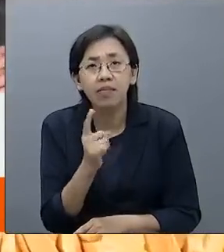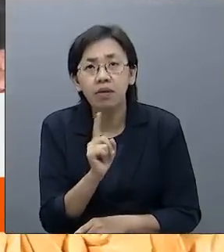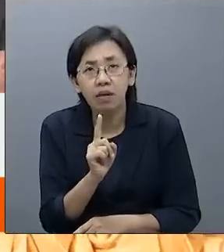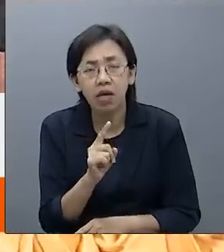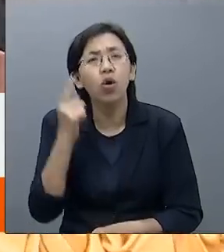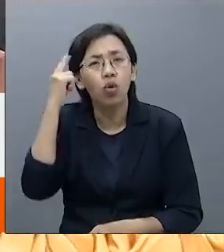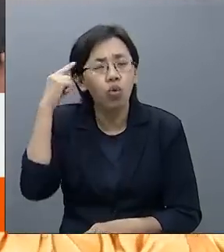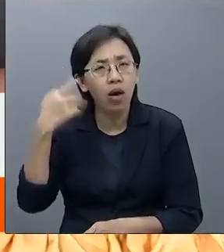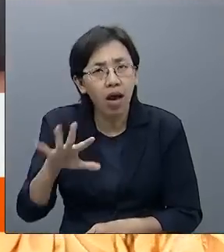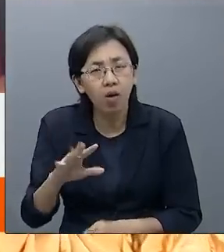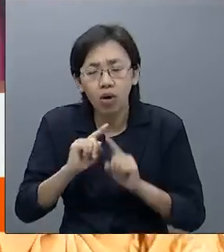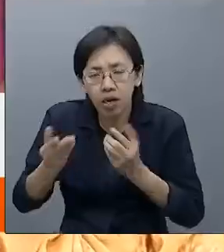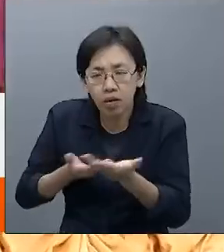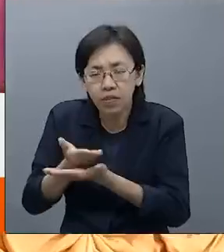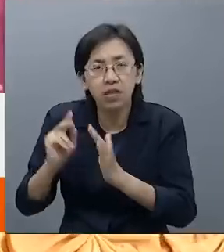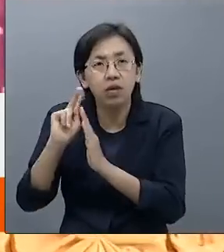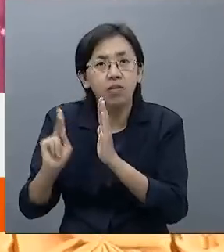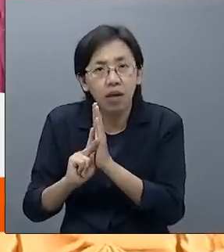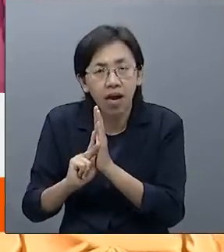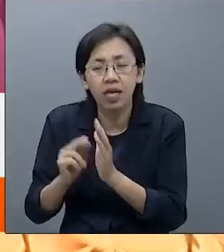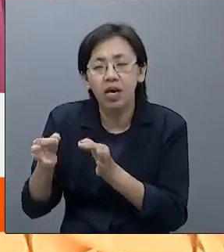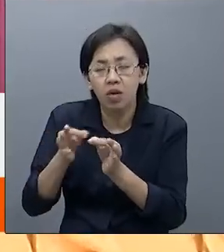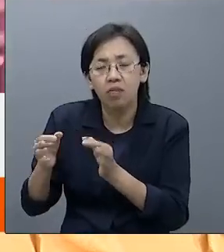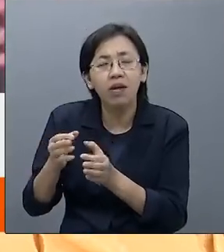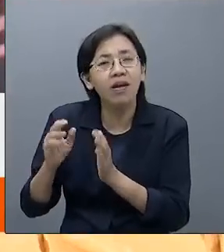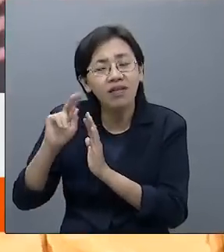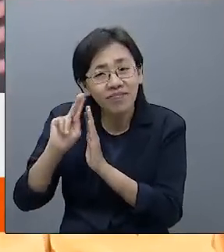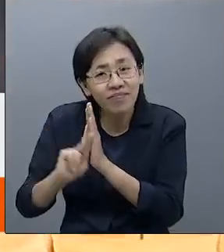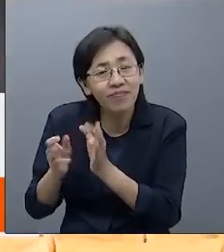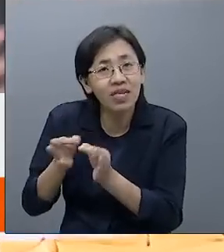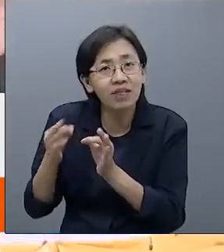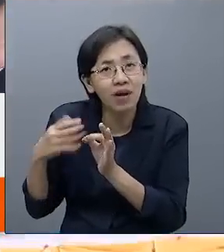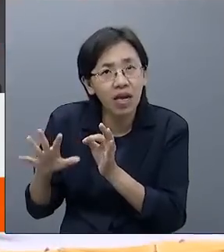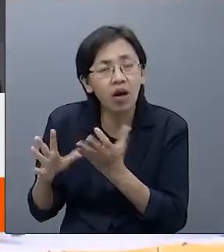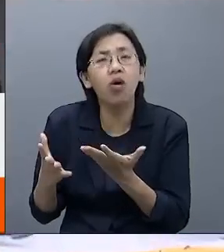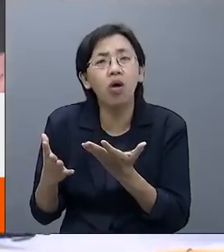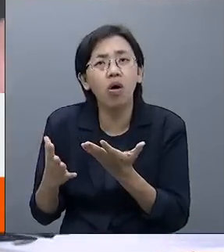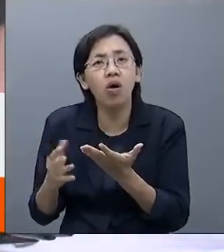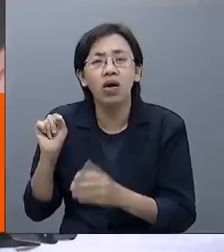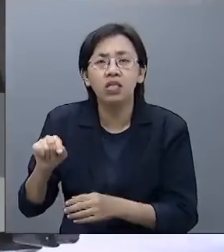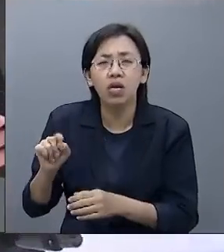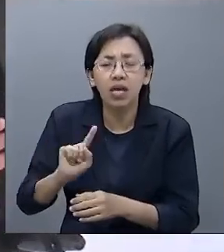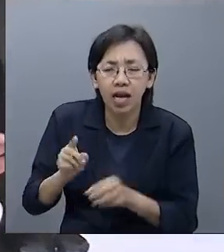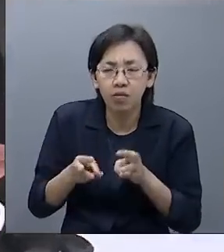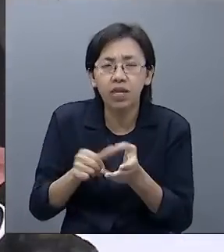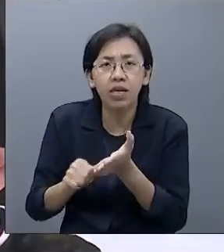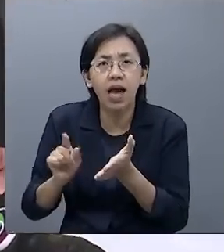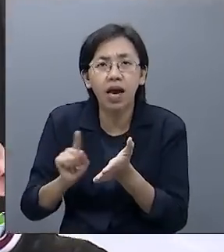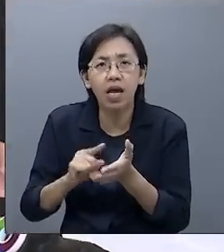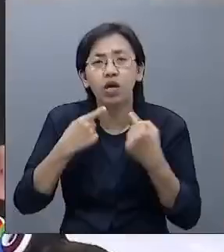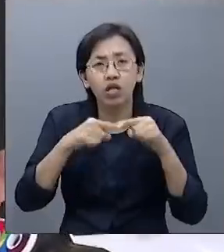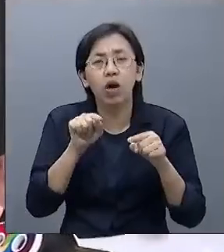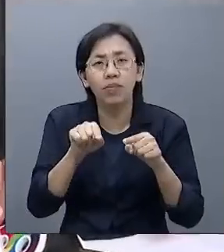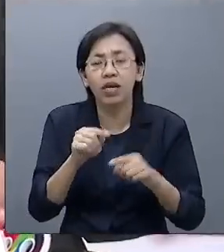บอยู่แล้วและได้ปรึกษากฎหมายแล้วและกฎหมายก็อธิบายแล้วว่าทางออกในเรื่องนี้คืออะไรก็คงจะขอตอบได้เพียงเท่านี้ครับ